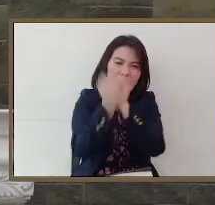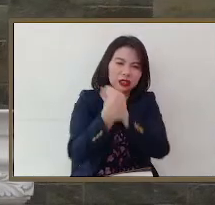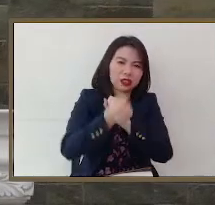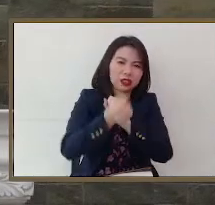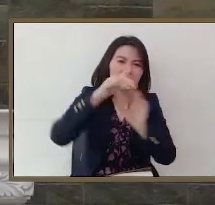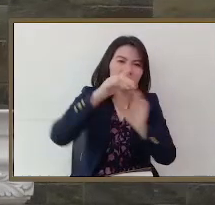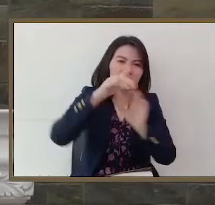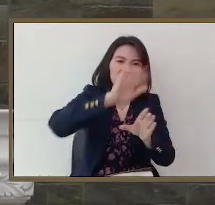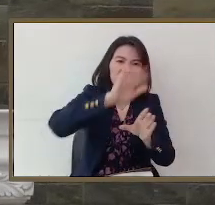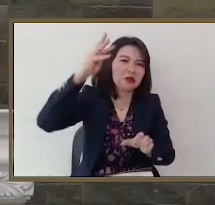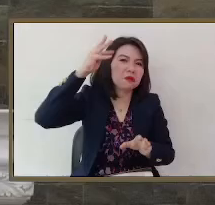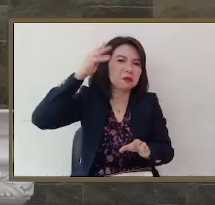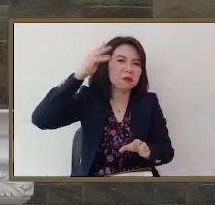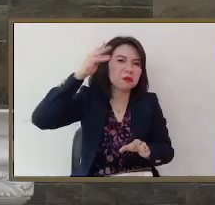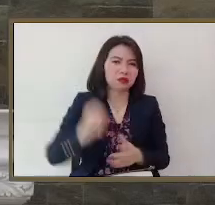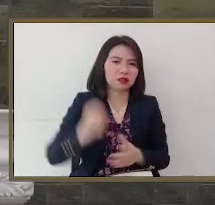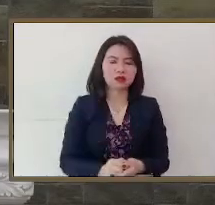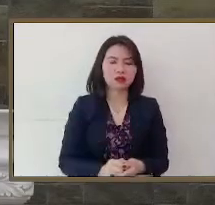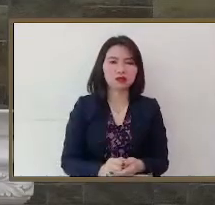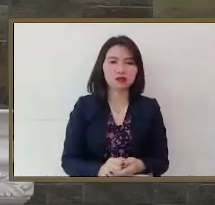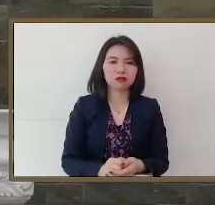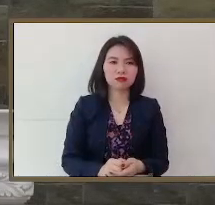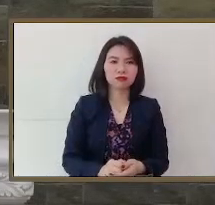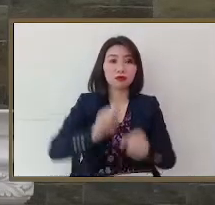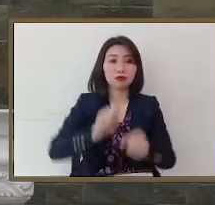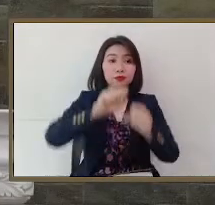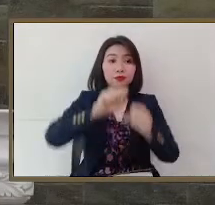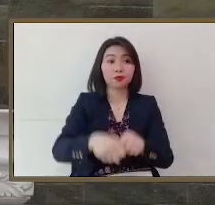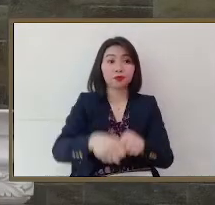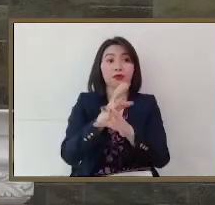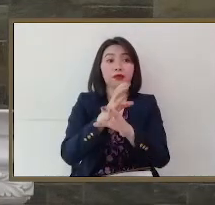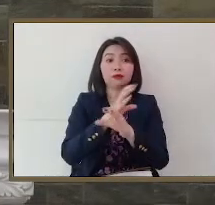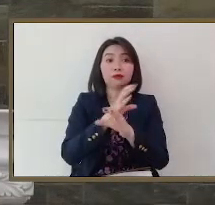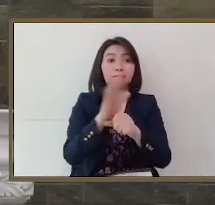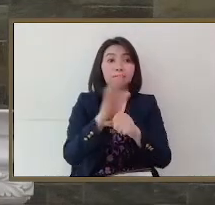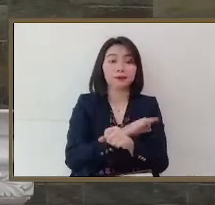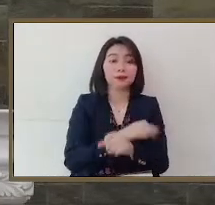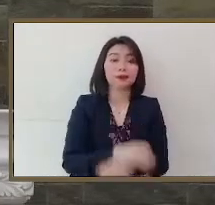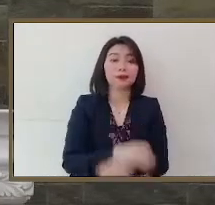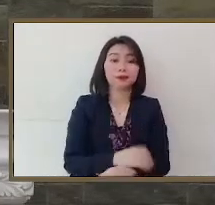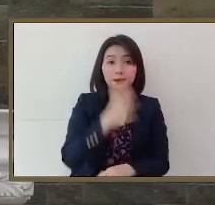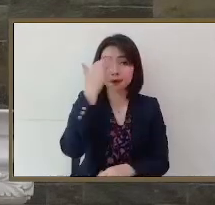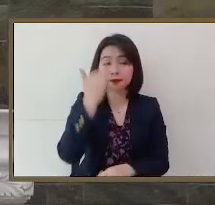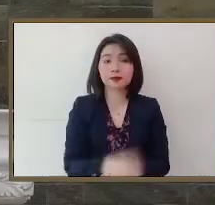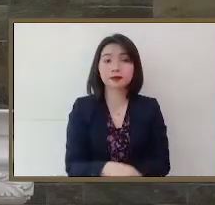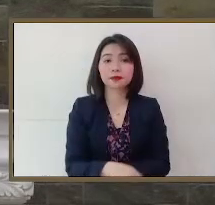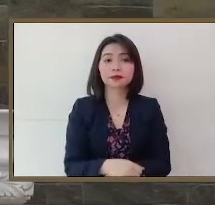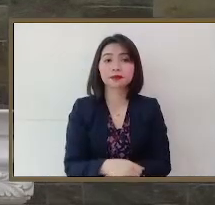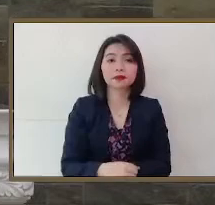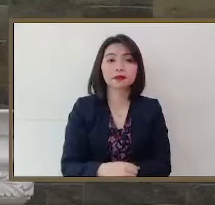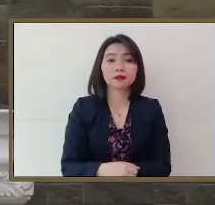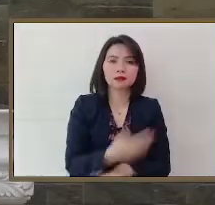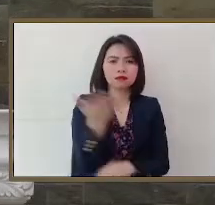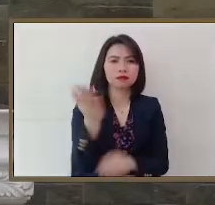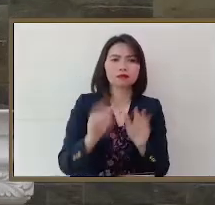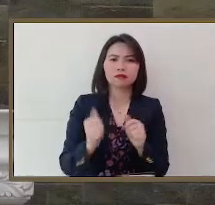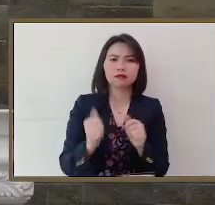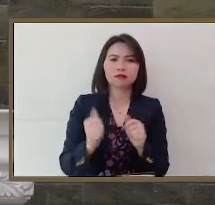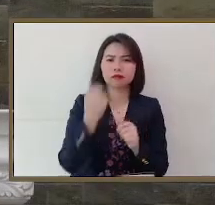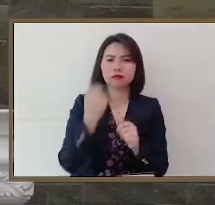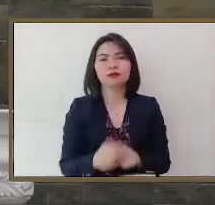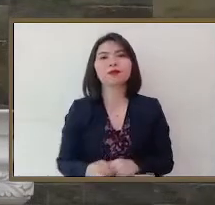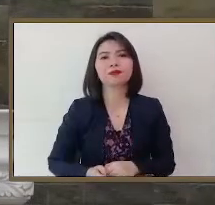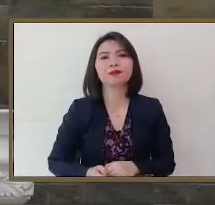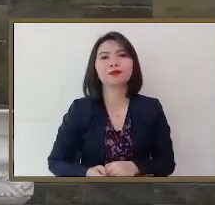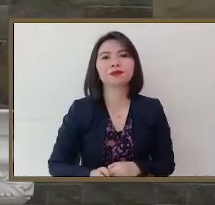mind. You better be careful. Be careful. Why? As you see, kapatid,